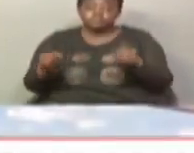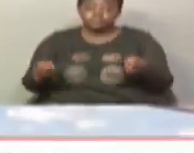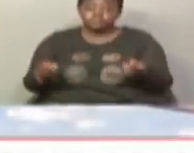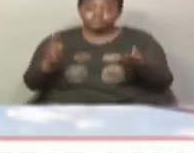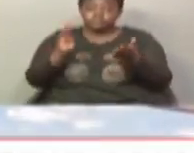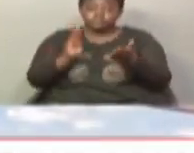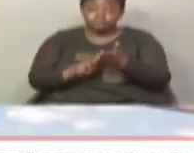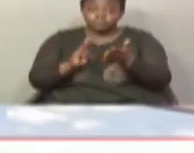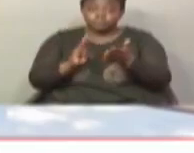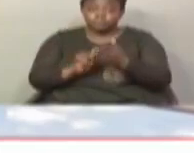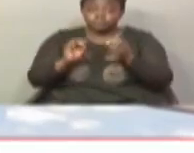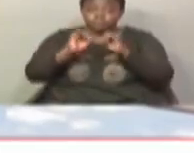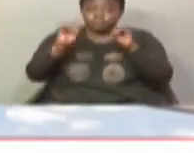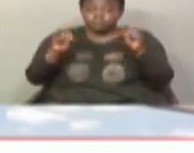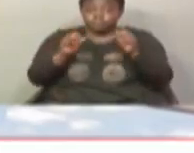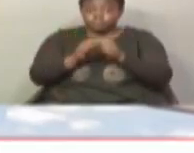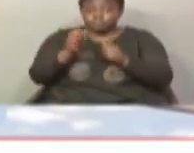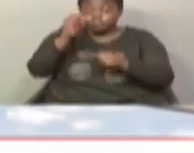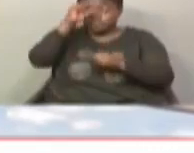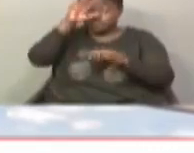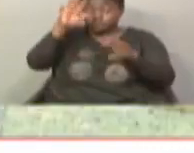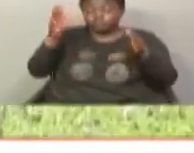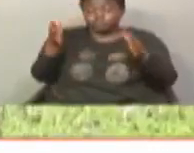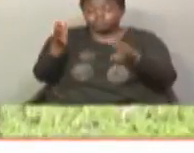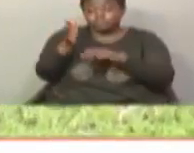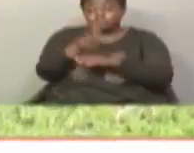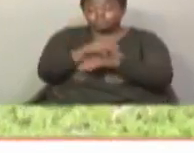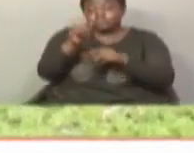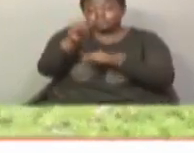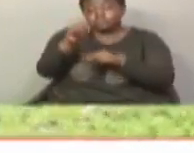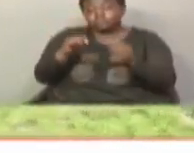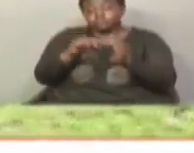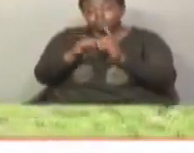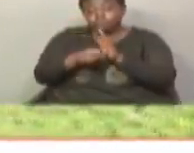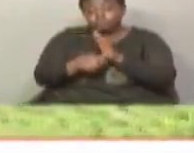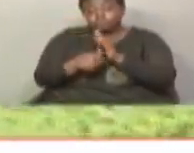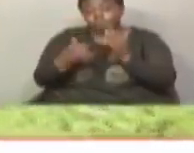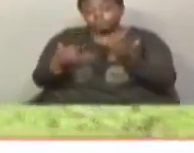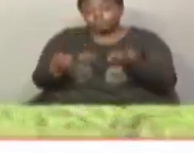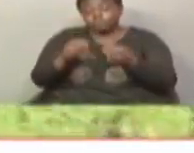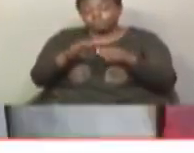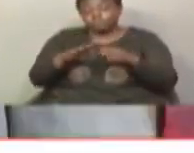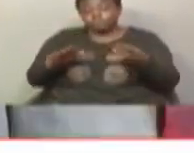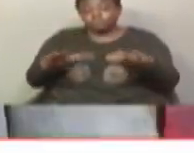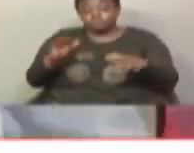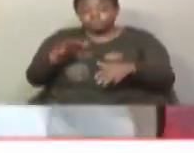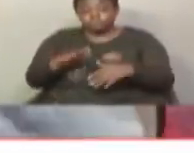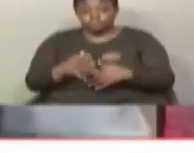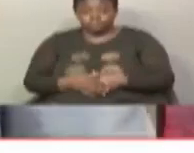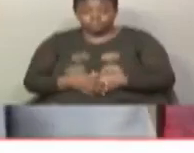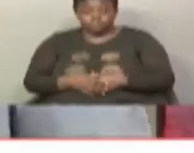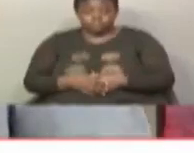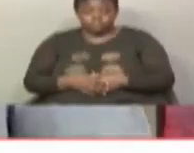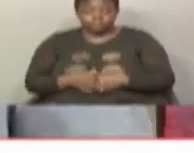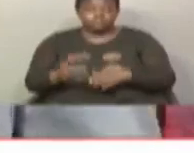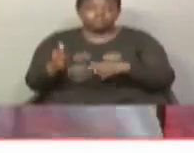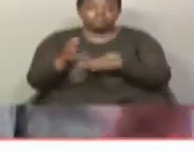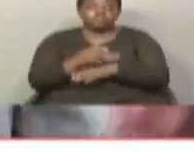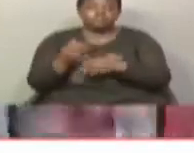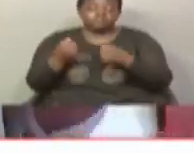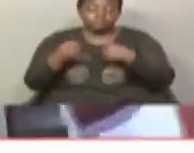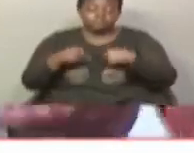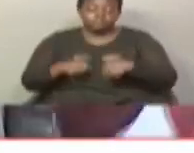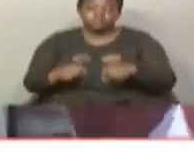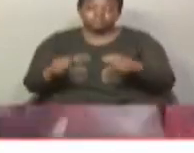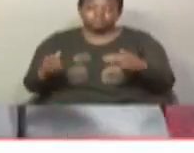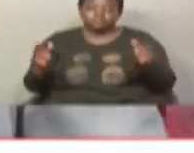nfuufu yamulugunya olengeri Minisita Mayanja gy'akutema ensonga z'ettaka lye. Minisita yakola bubi okutandika okuteeka